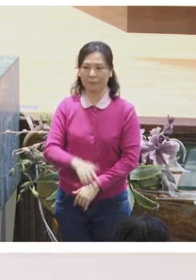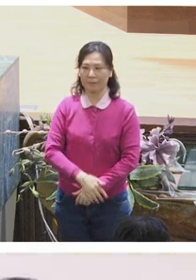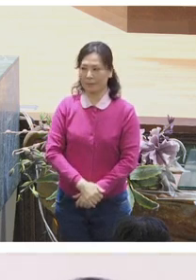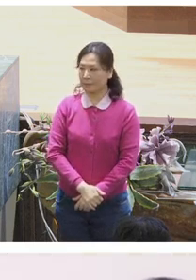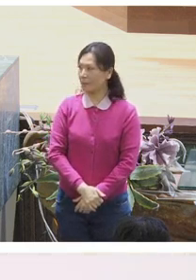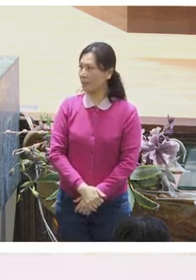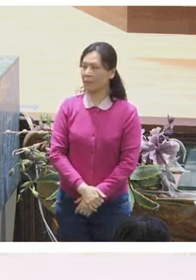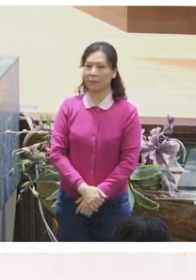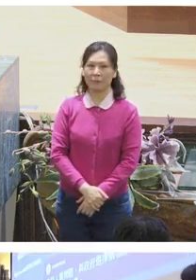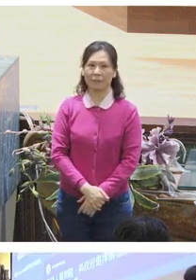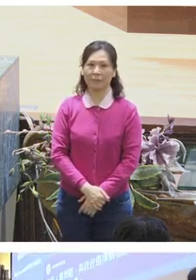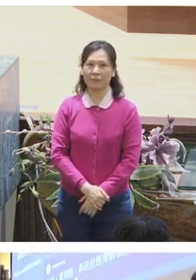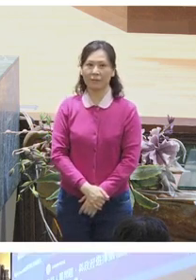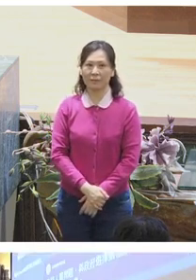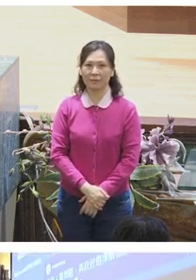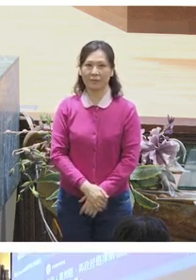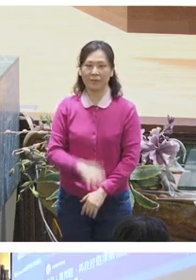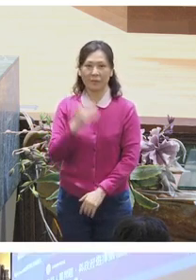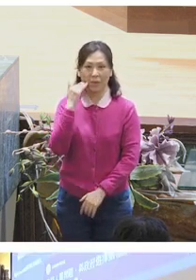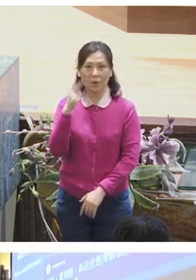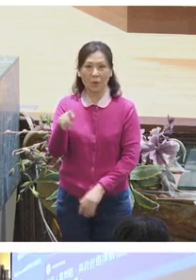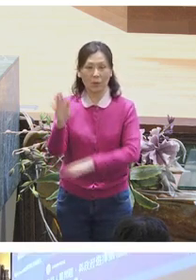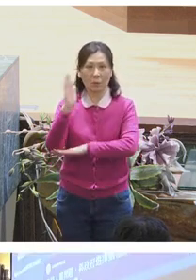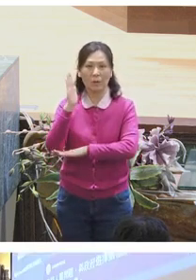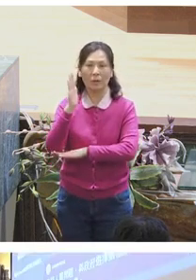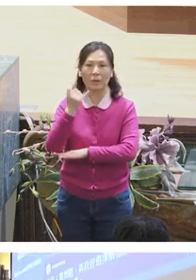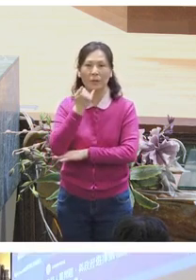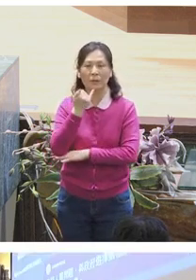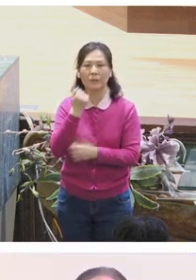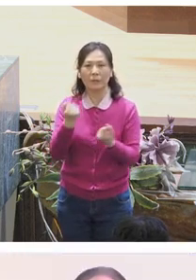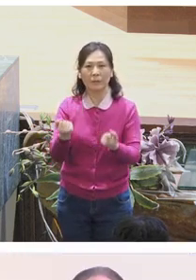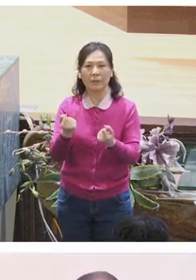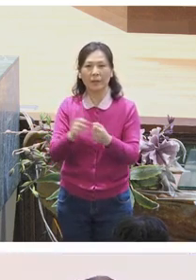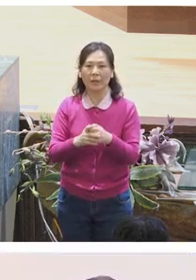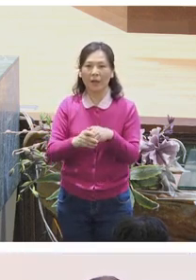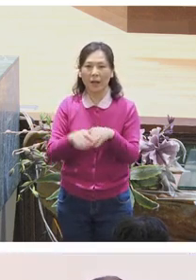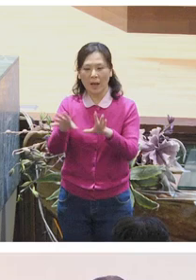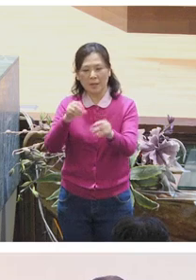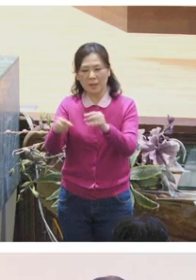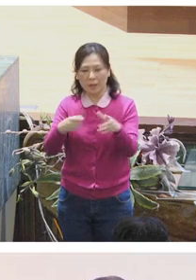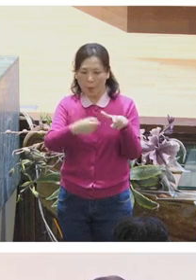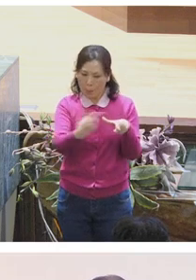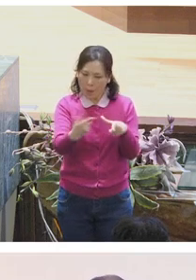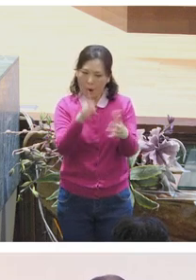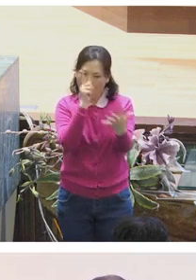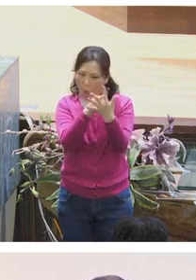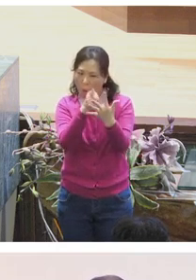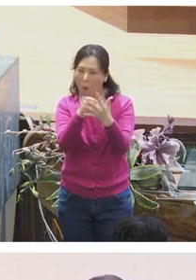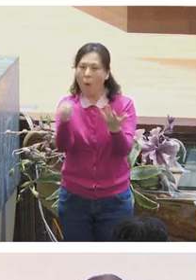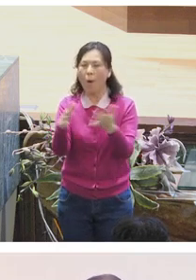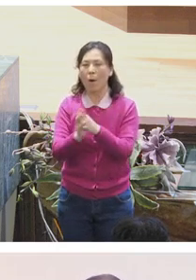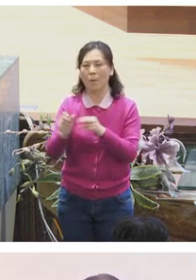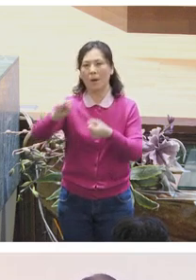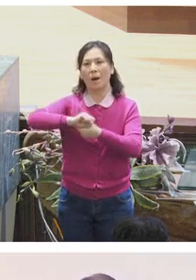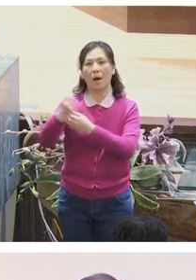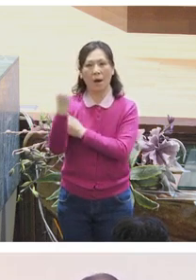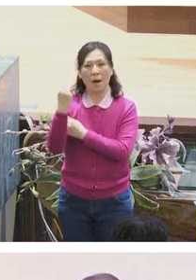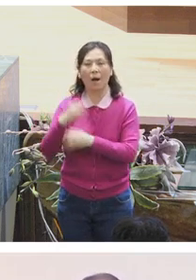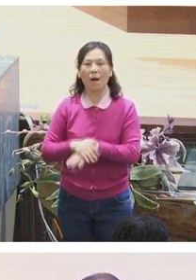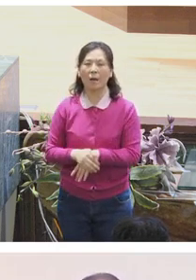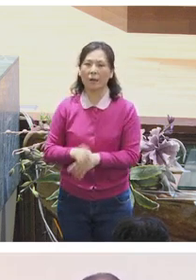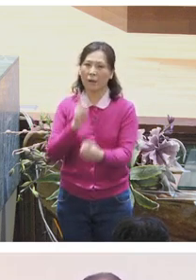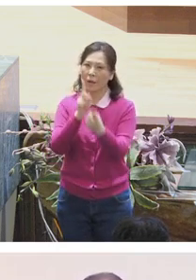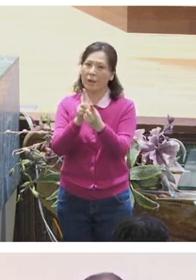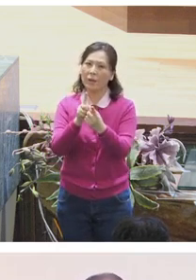想如果说政府可以在资讯透明化更加强的话，当然对我们在